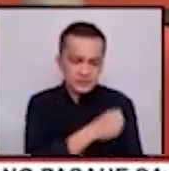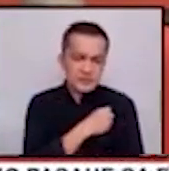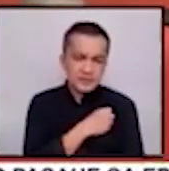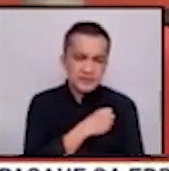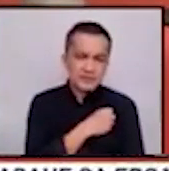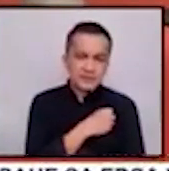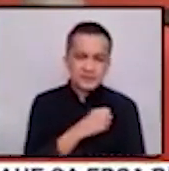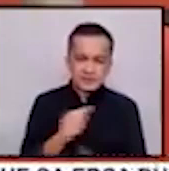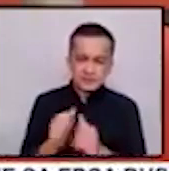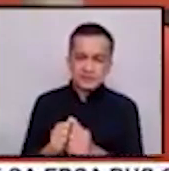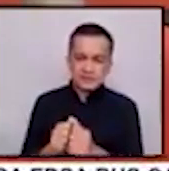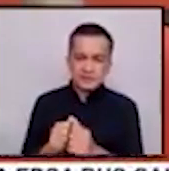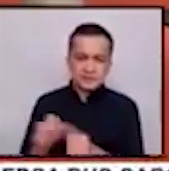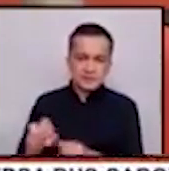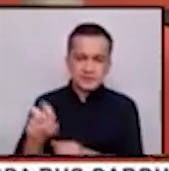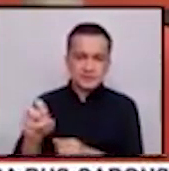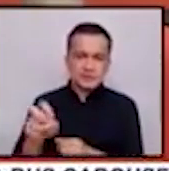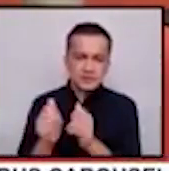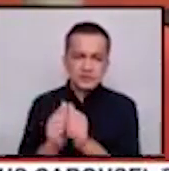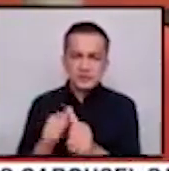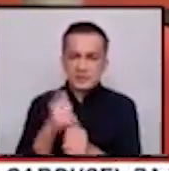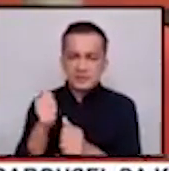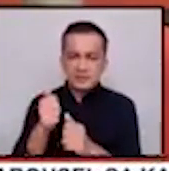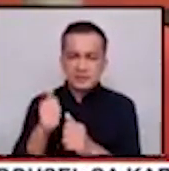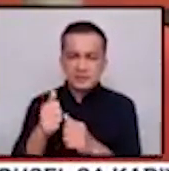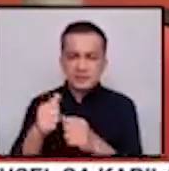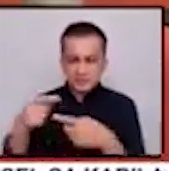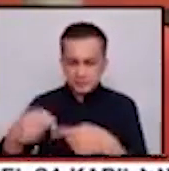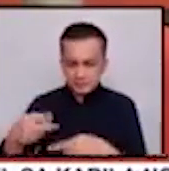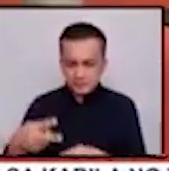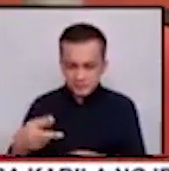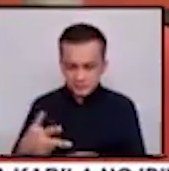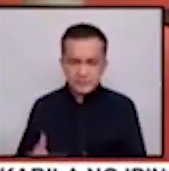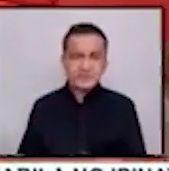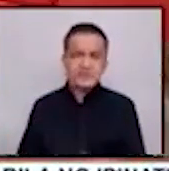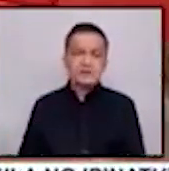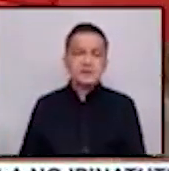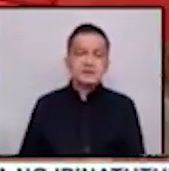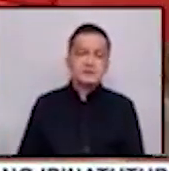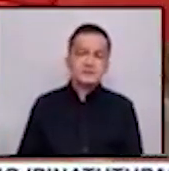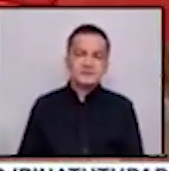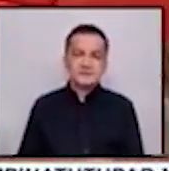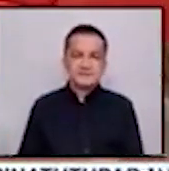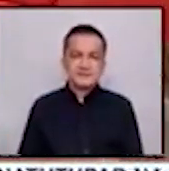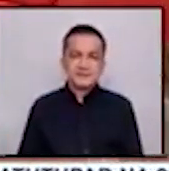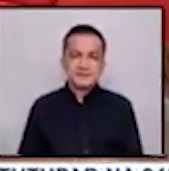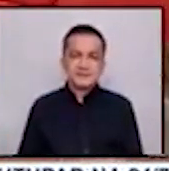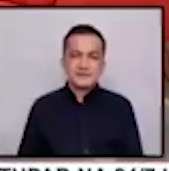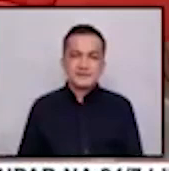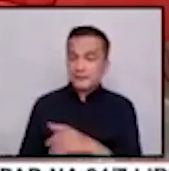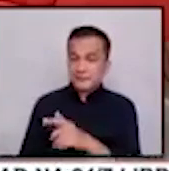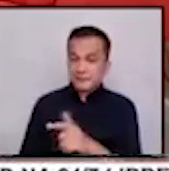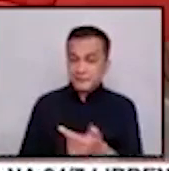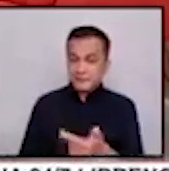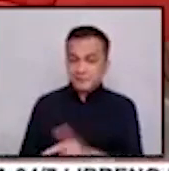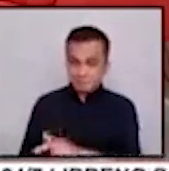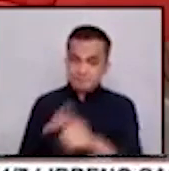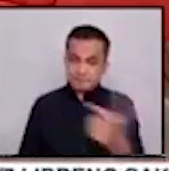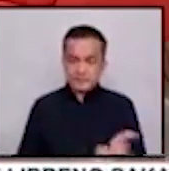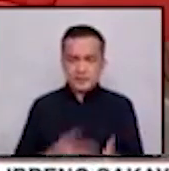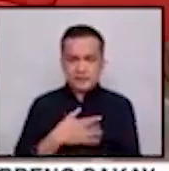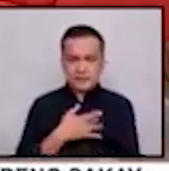tour together with the other runners up. Okay, ano feeling that time? Oh, ikaw ay ina-awarden na for first runner